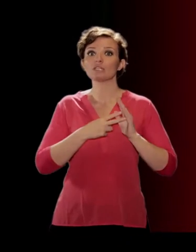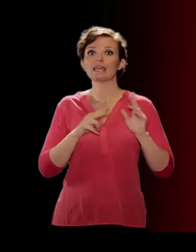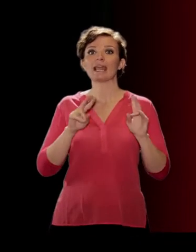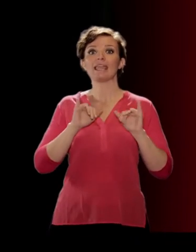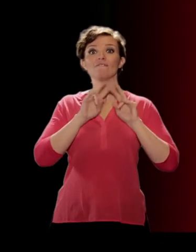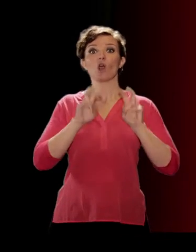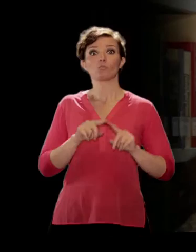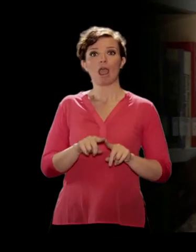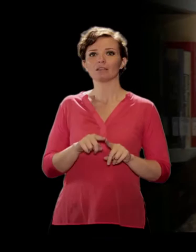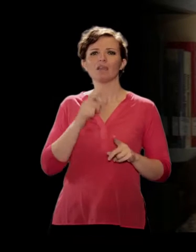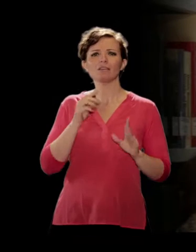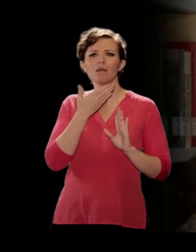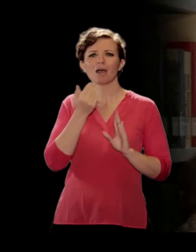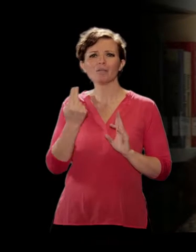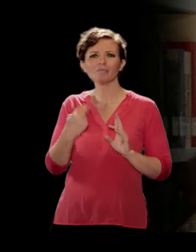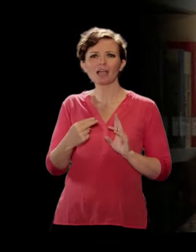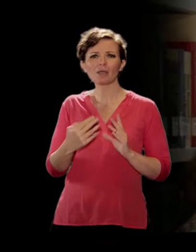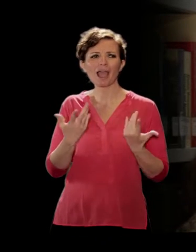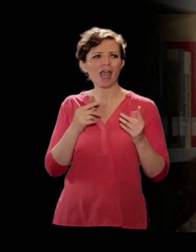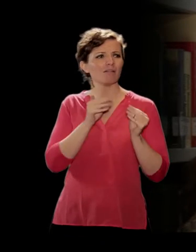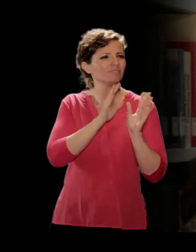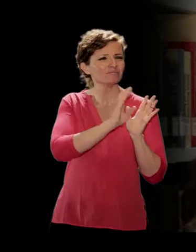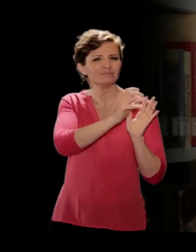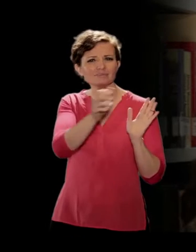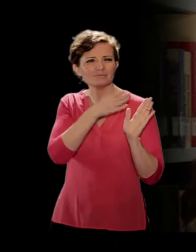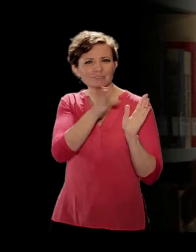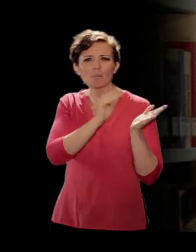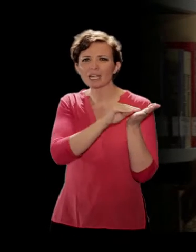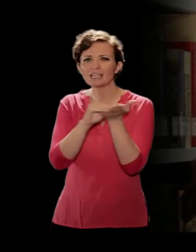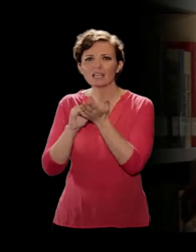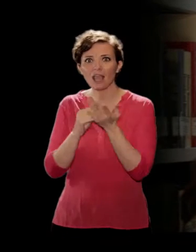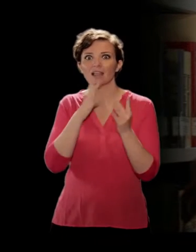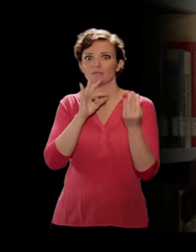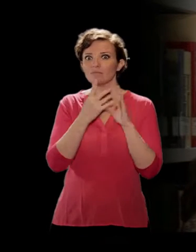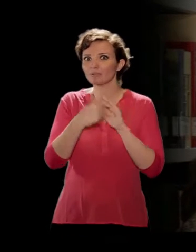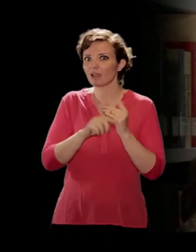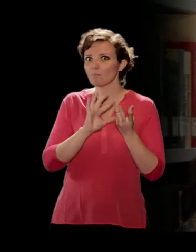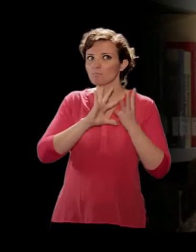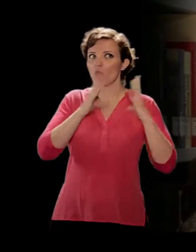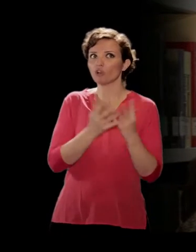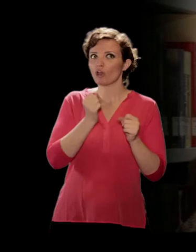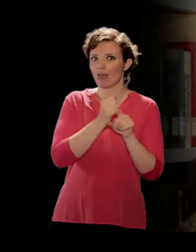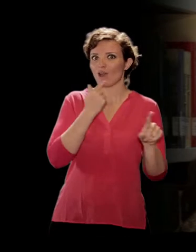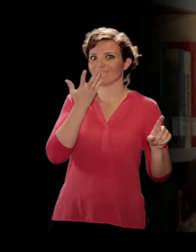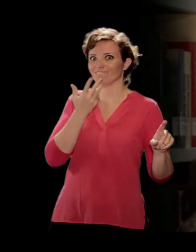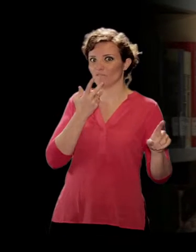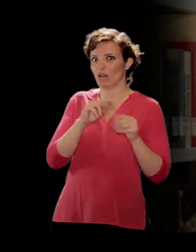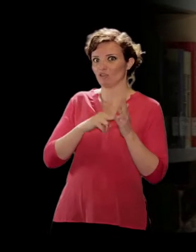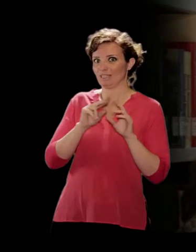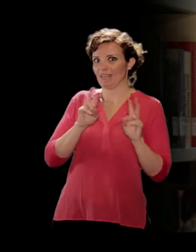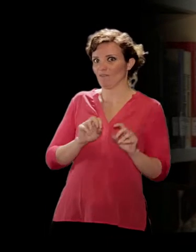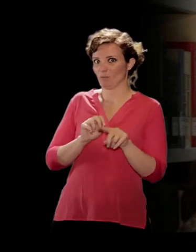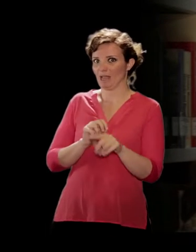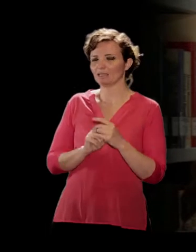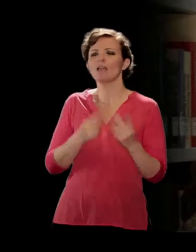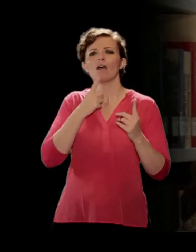figura indispensabile presso tantissimi settori e per questo motivo molto richiesta nel mondo del lavoro. Il nostro obiettivo è